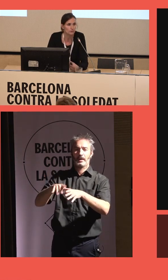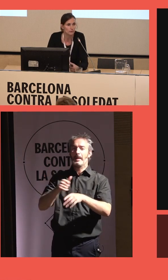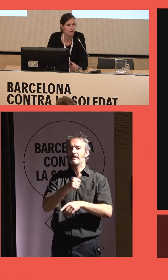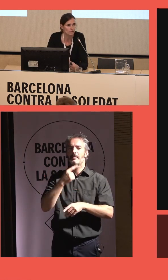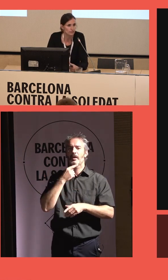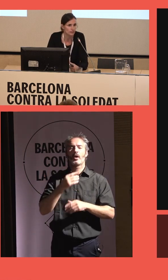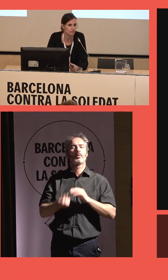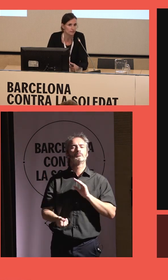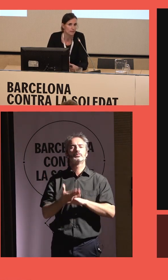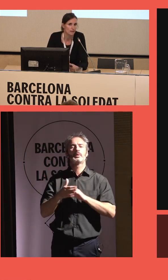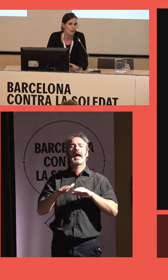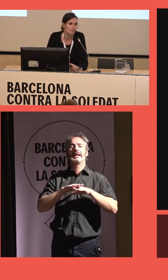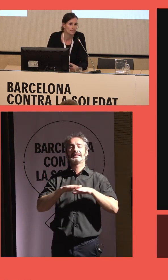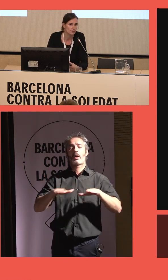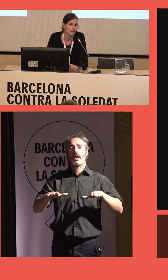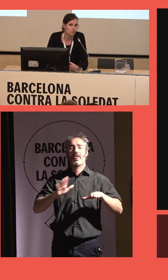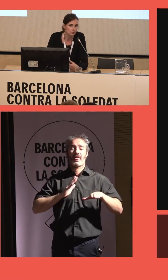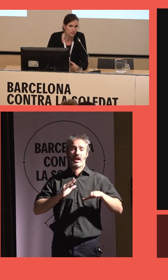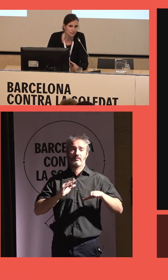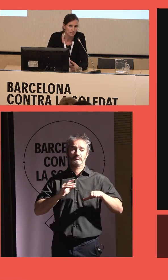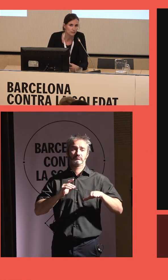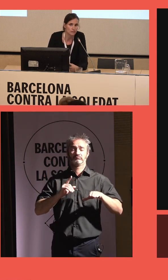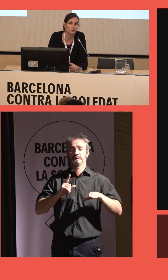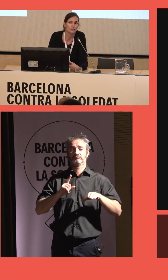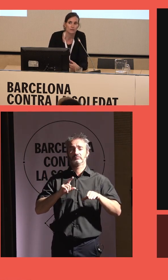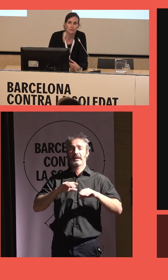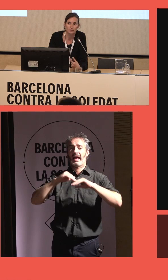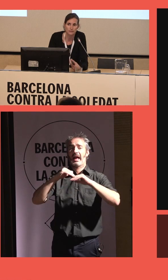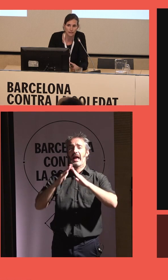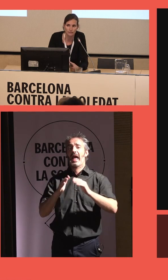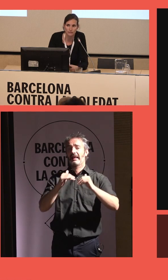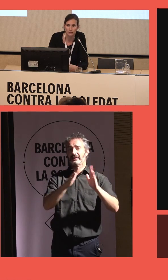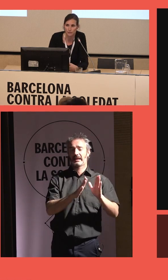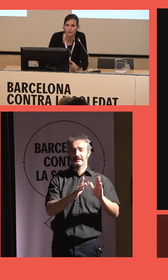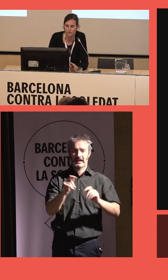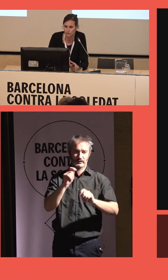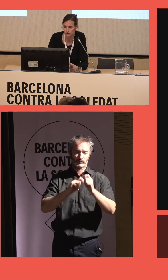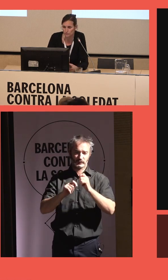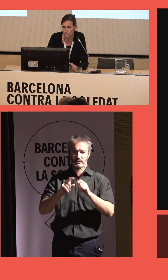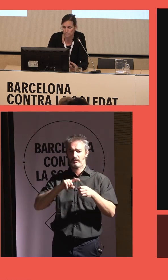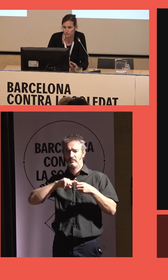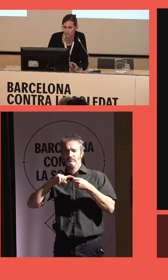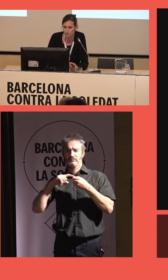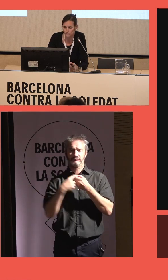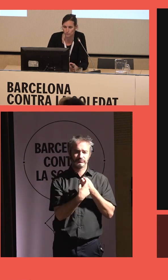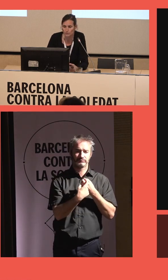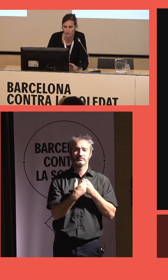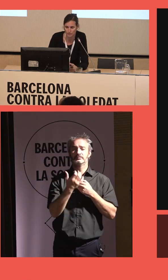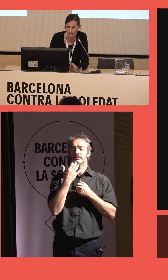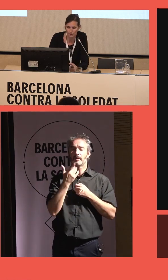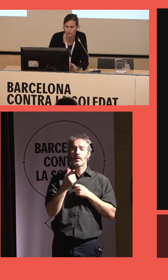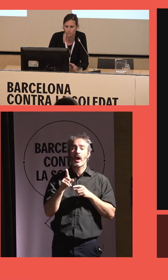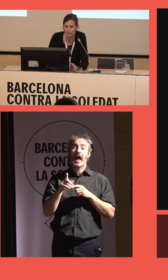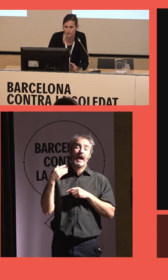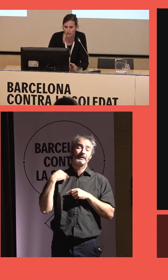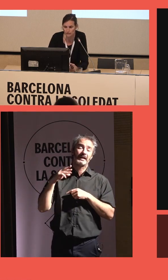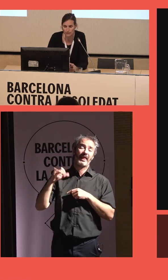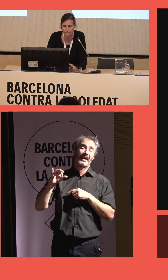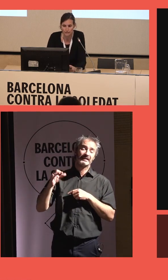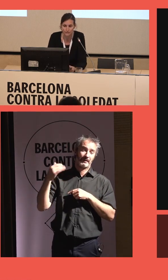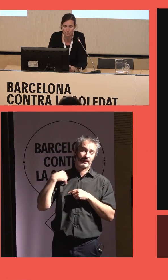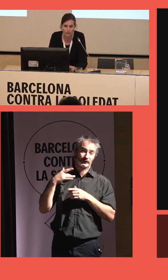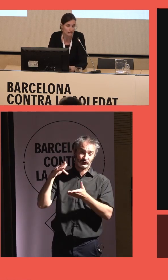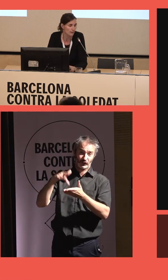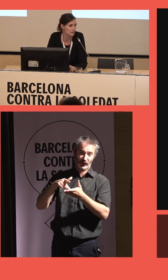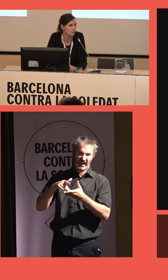és constituir una taula d'entitats fins a l'any 2017 la majoria de taules d'entitats dels barris on hi havia radars on van aterrar